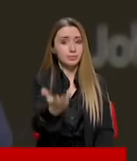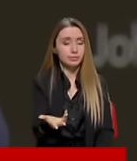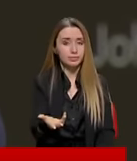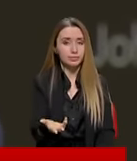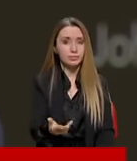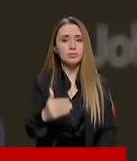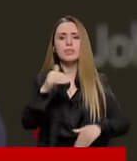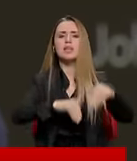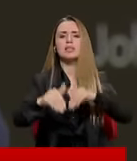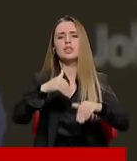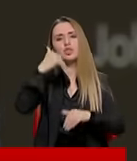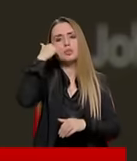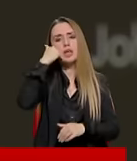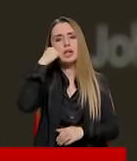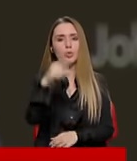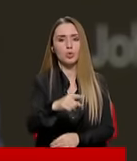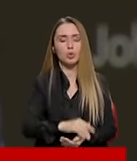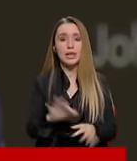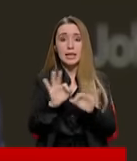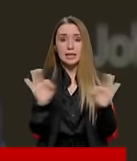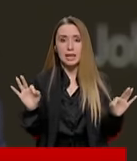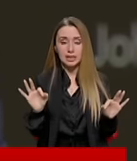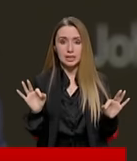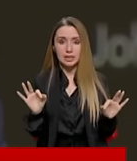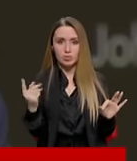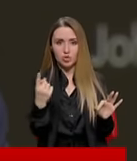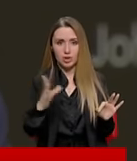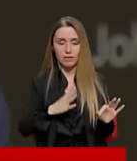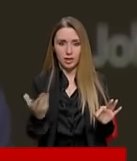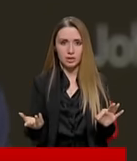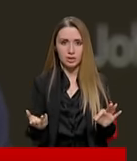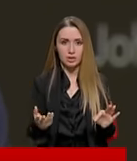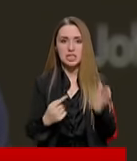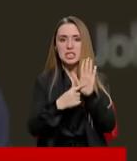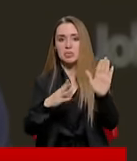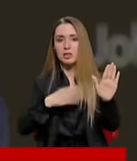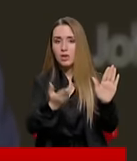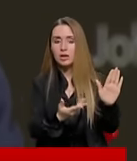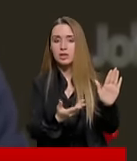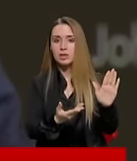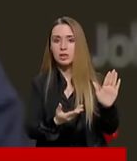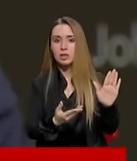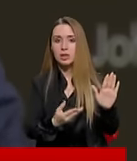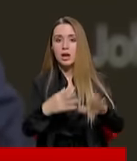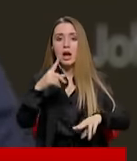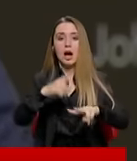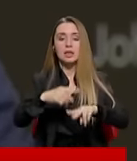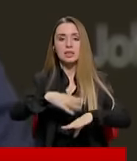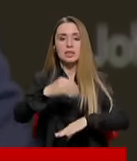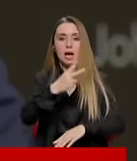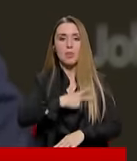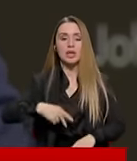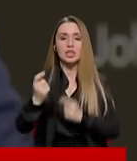Bunlar seçim yalanları işte net bir ortak var şey var ispat var önümüzde Altındağ Belediyesi